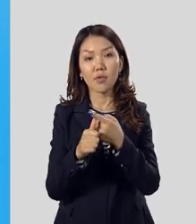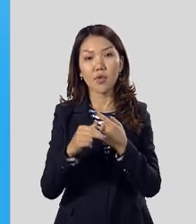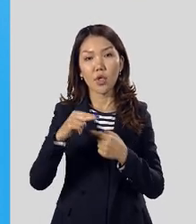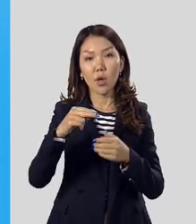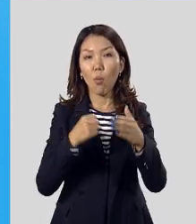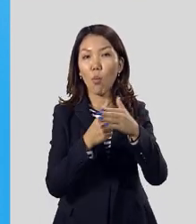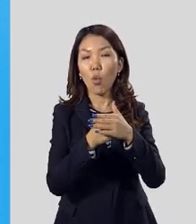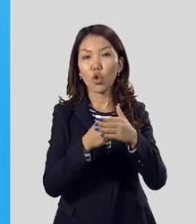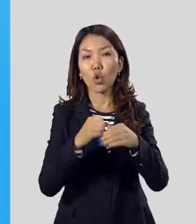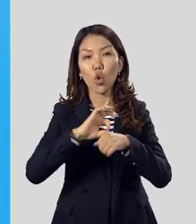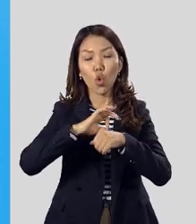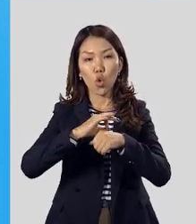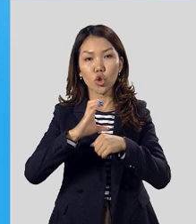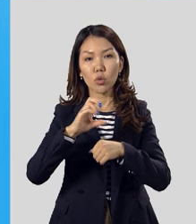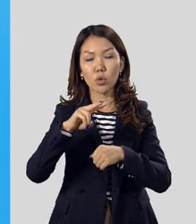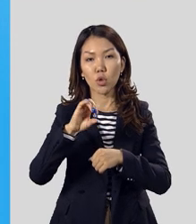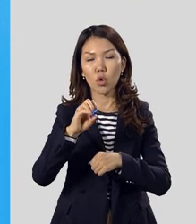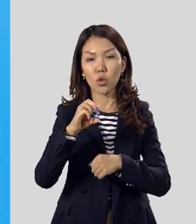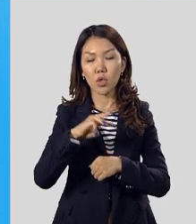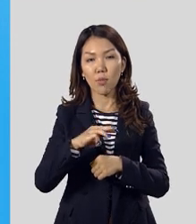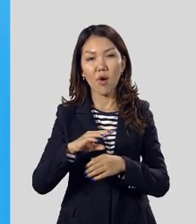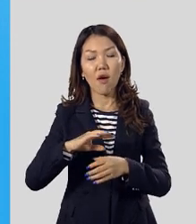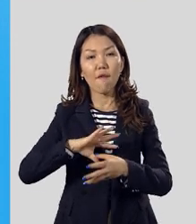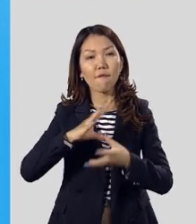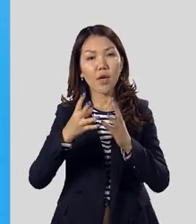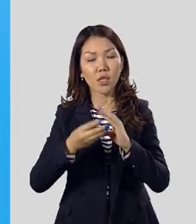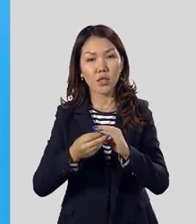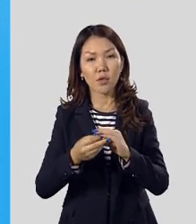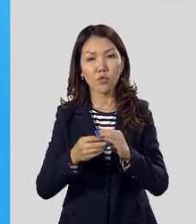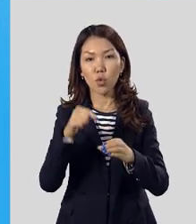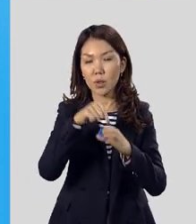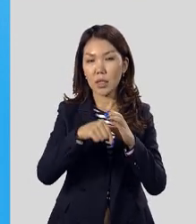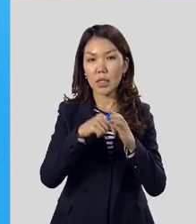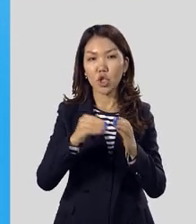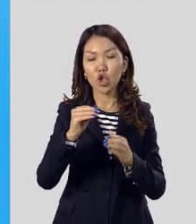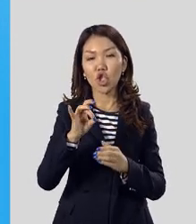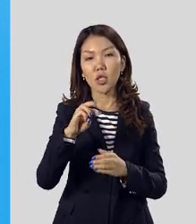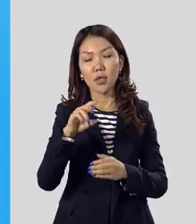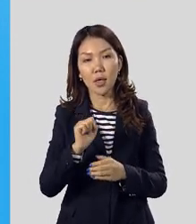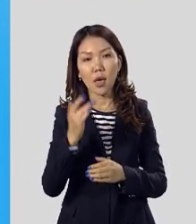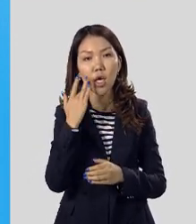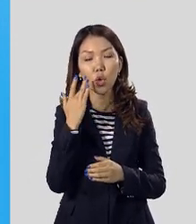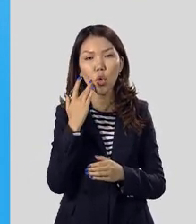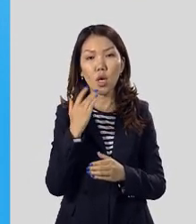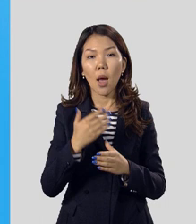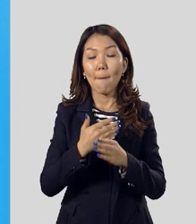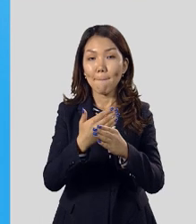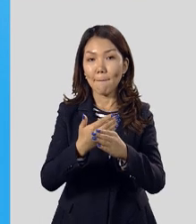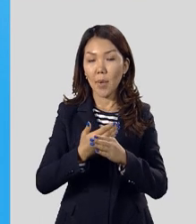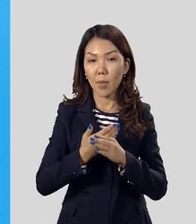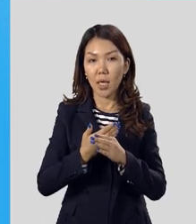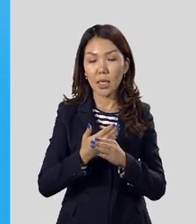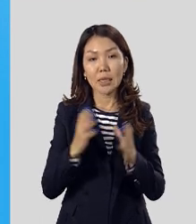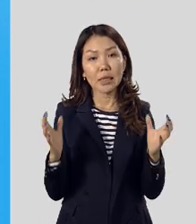Он состоит в основном из жира, который помогает нашему организму сохранить тепло и смягчает